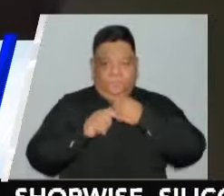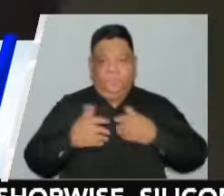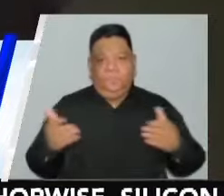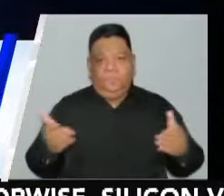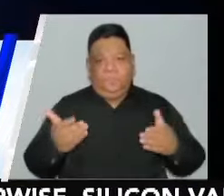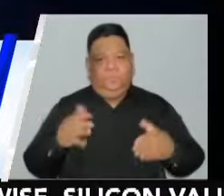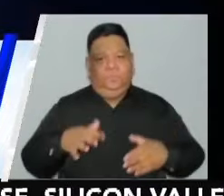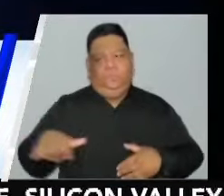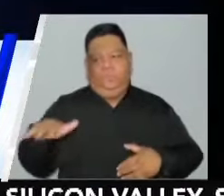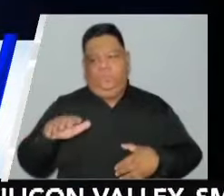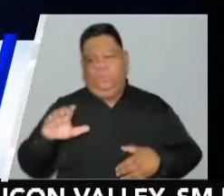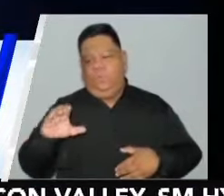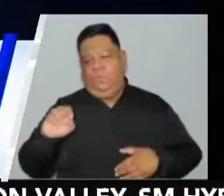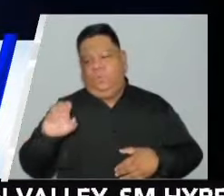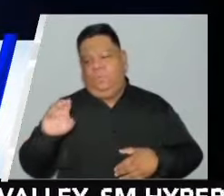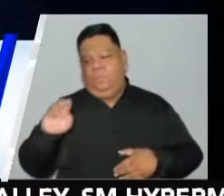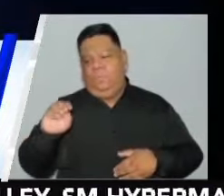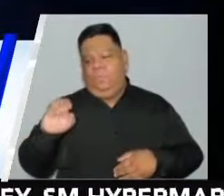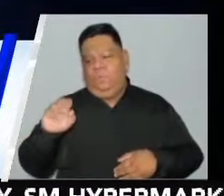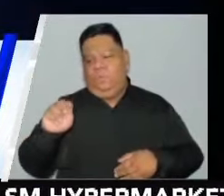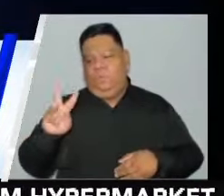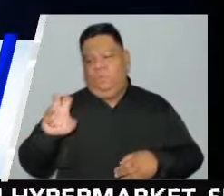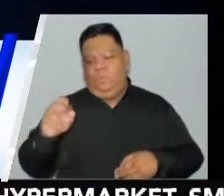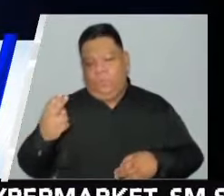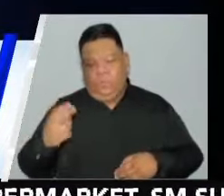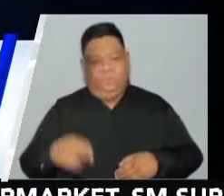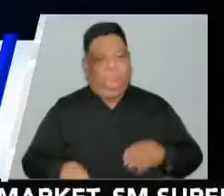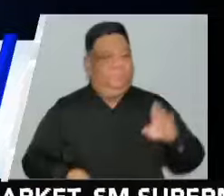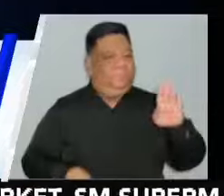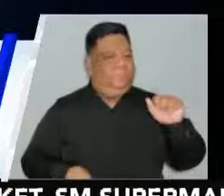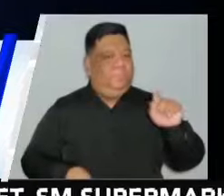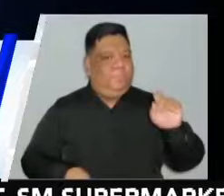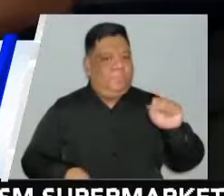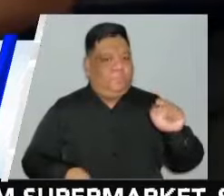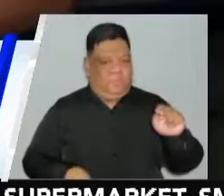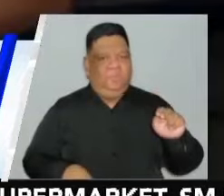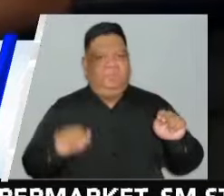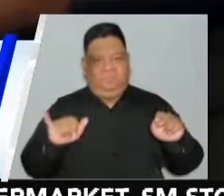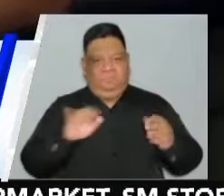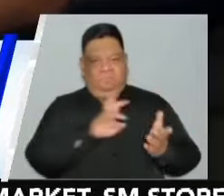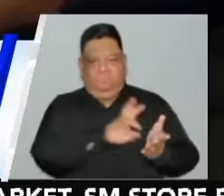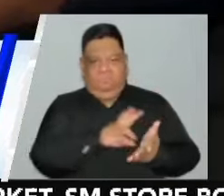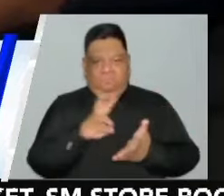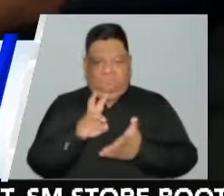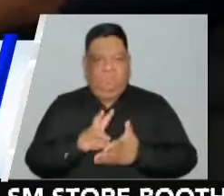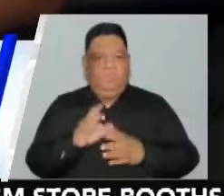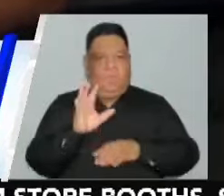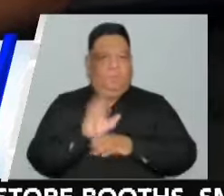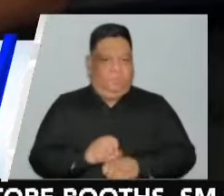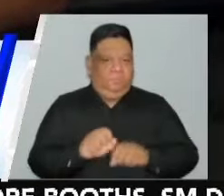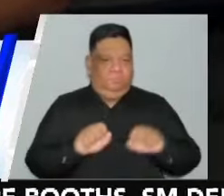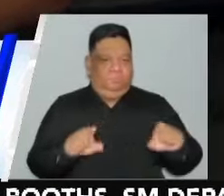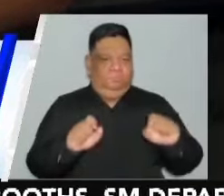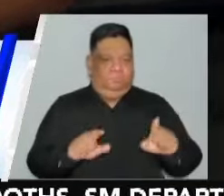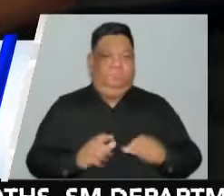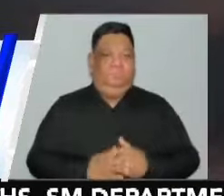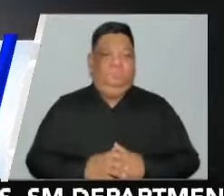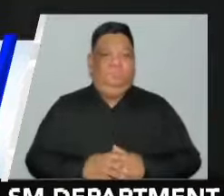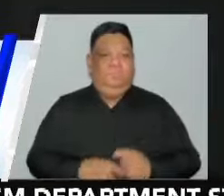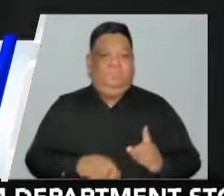ni Rivera. Ayon sa Drug Enforcement Unit ng Station 6 ng QCPD, isang dating kasamahan ni Rivera ang nagturo sa